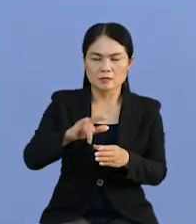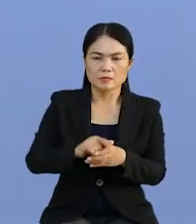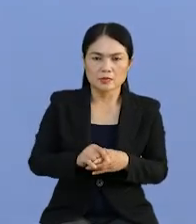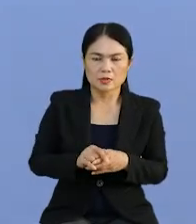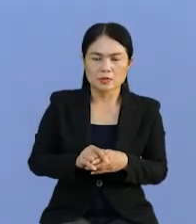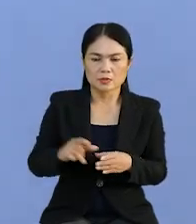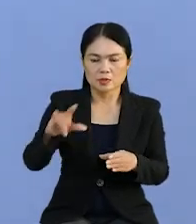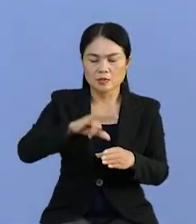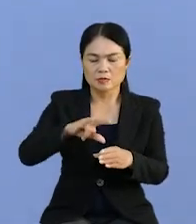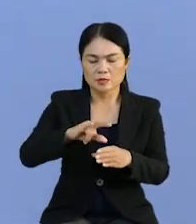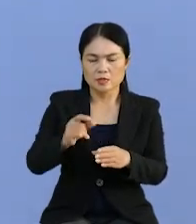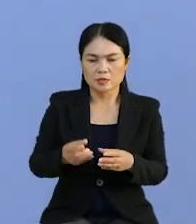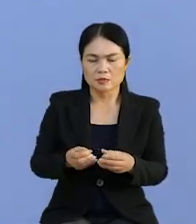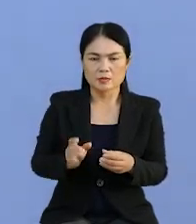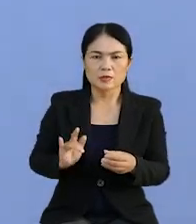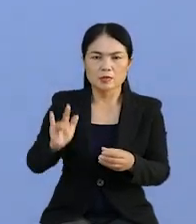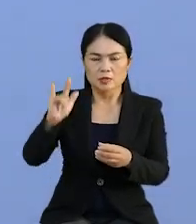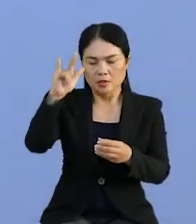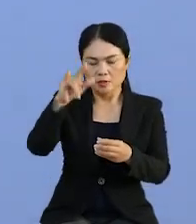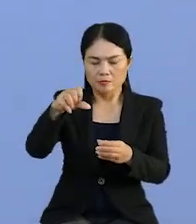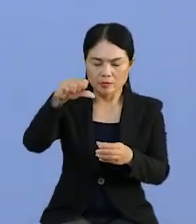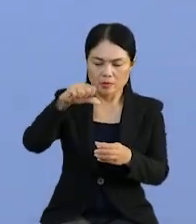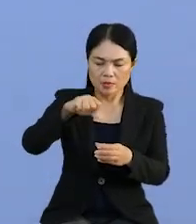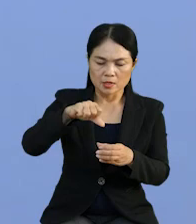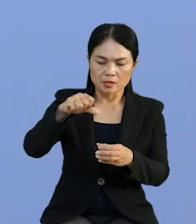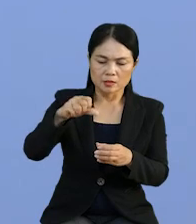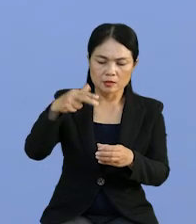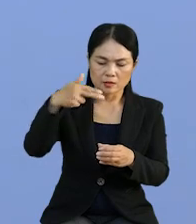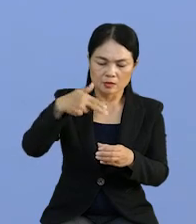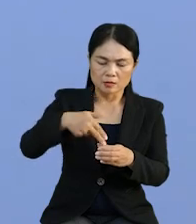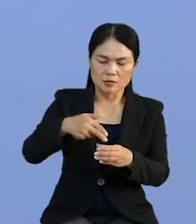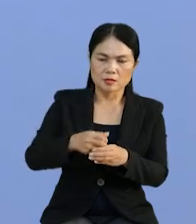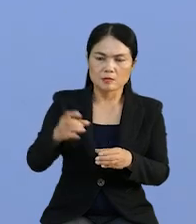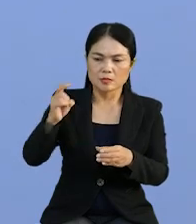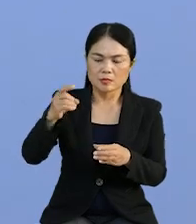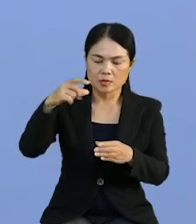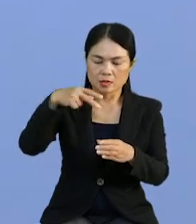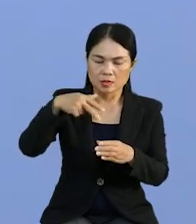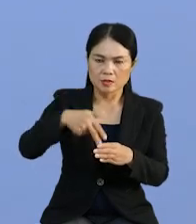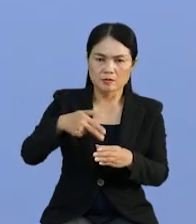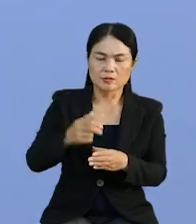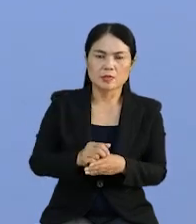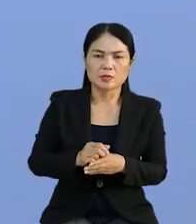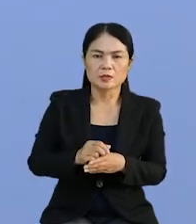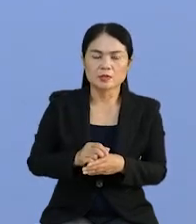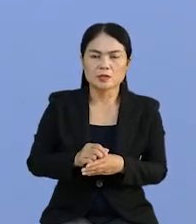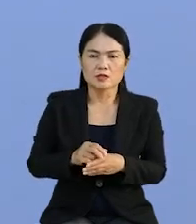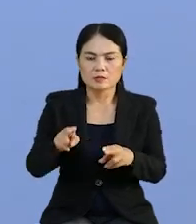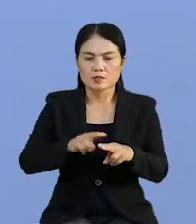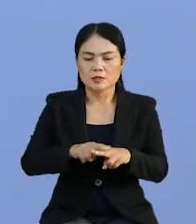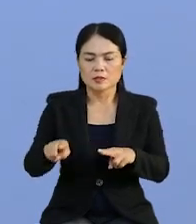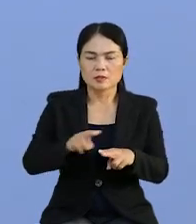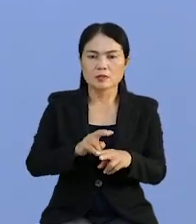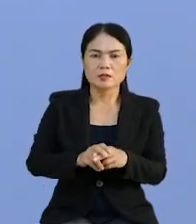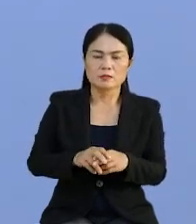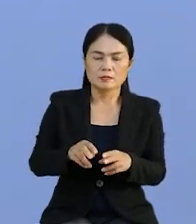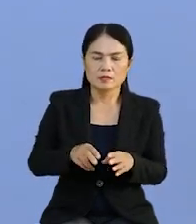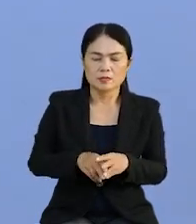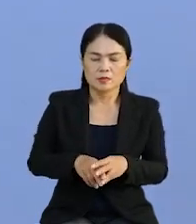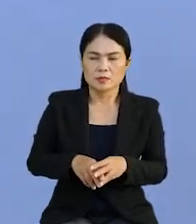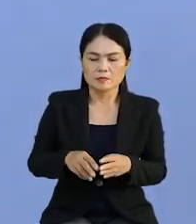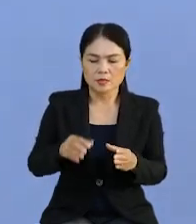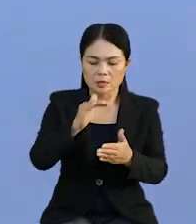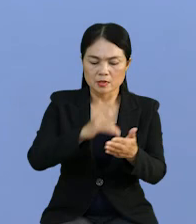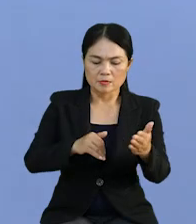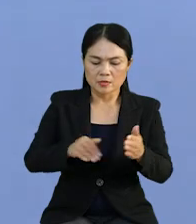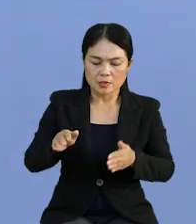งกาดสำหรับจะยนฮะบาดเปล่งสังเปล่งกาดเปล่งมาสูดเปล่งมาสิ้นเปล่งลมเอลหลังกะสำนัลส